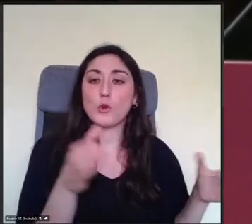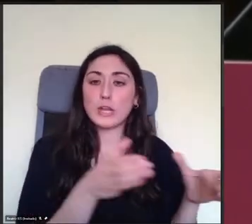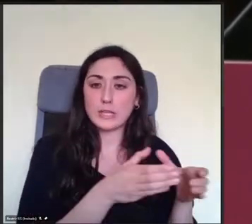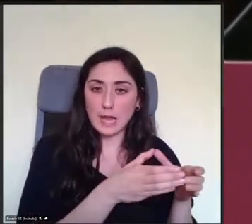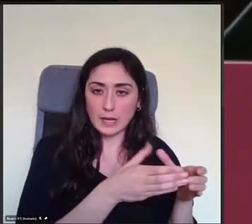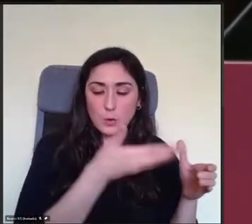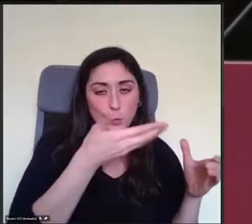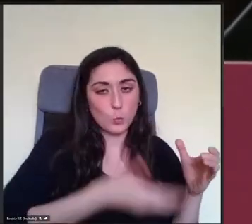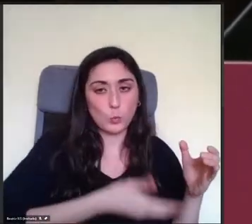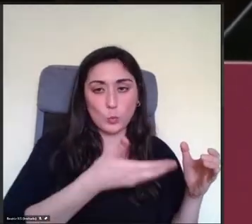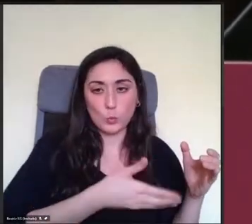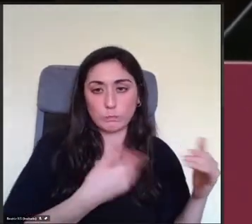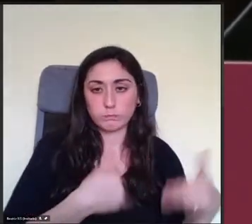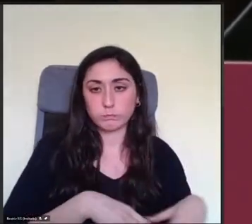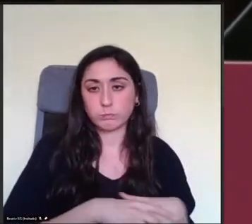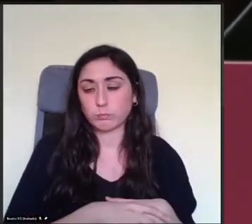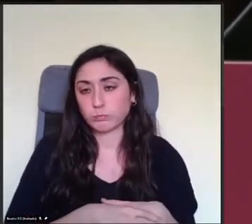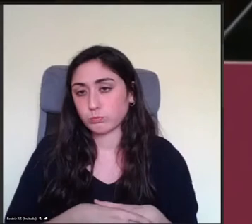essencial.